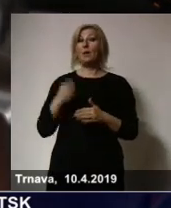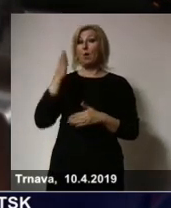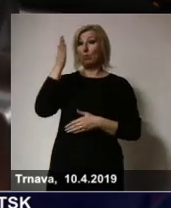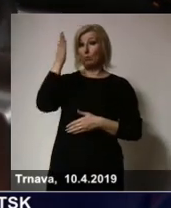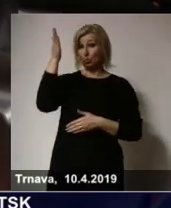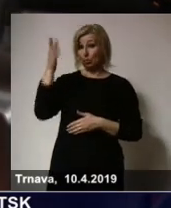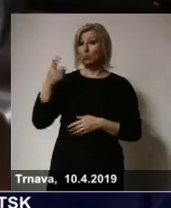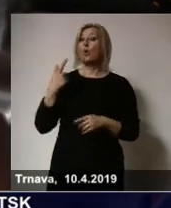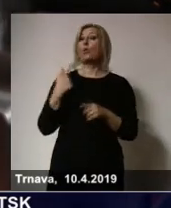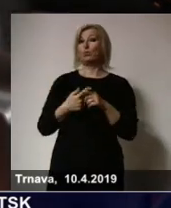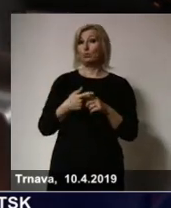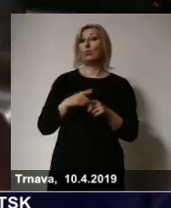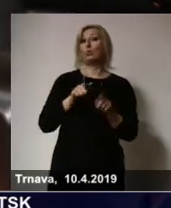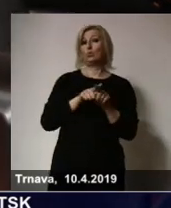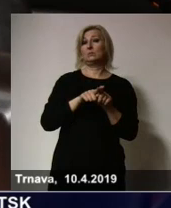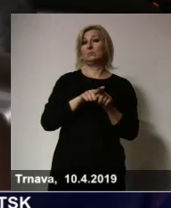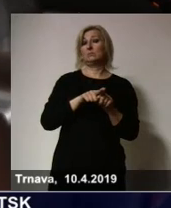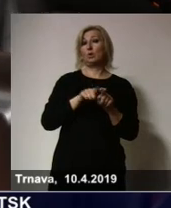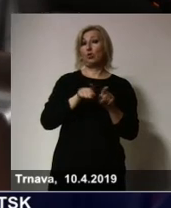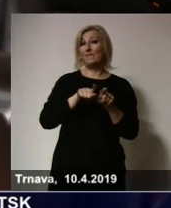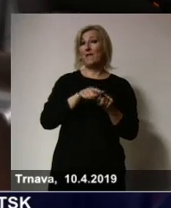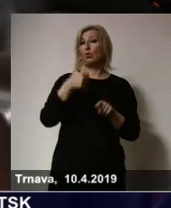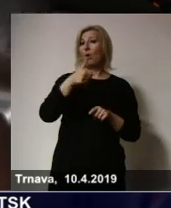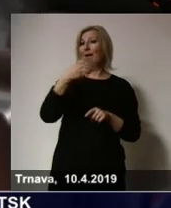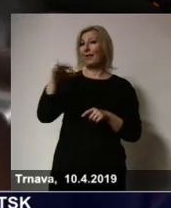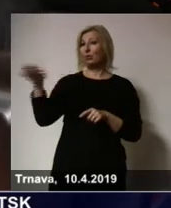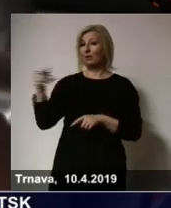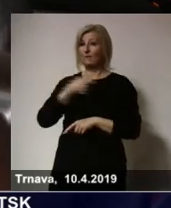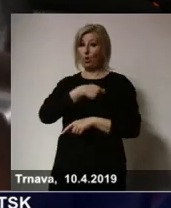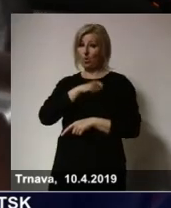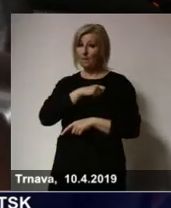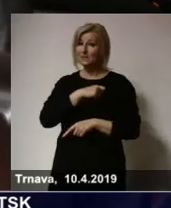a predpokladám, že aj grémium, ako aj